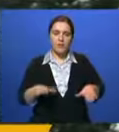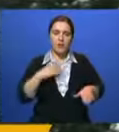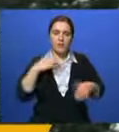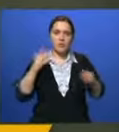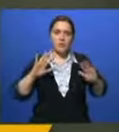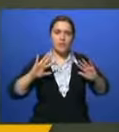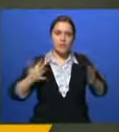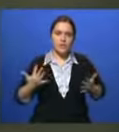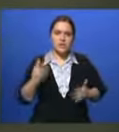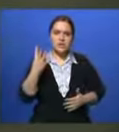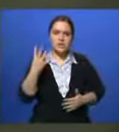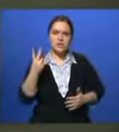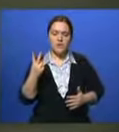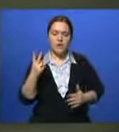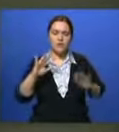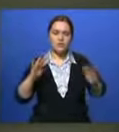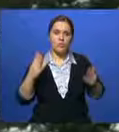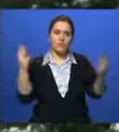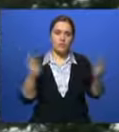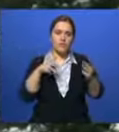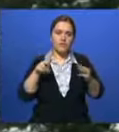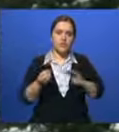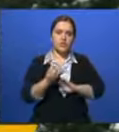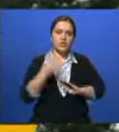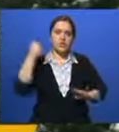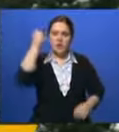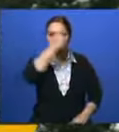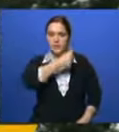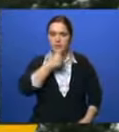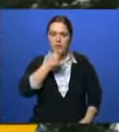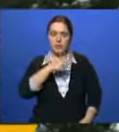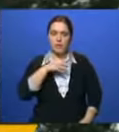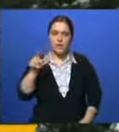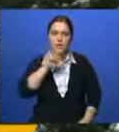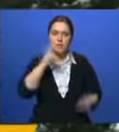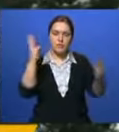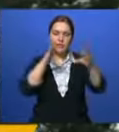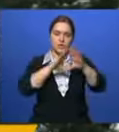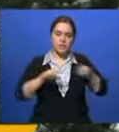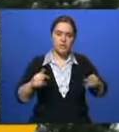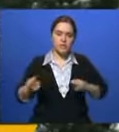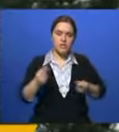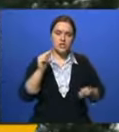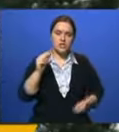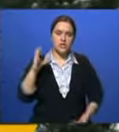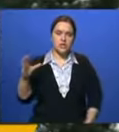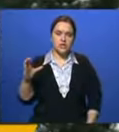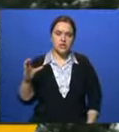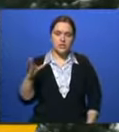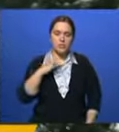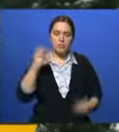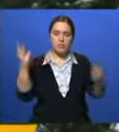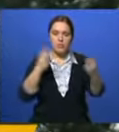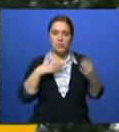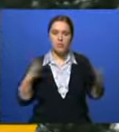уже 32 случая пожаров. В 2014 году силами службы пожаротушения и департамента по чрезвычайным ситуациям на пожарах